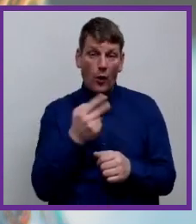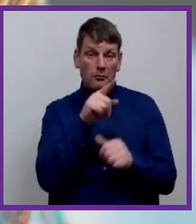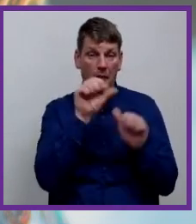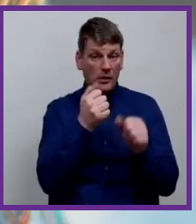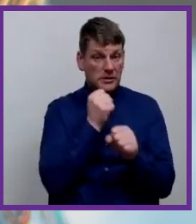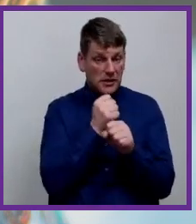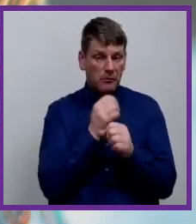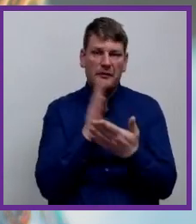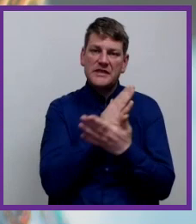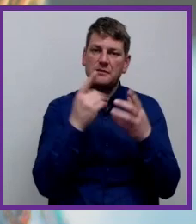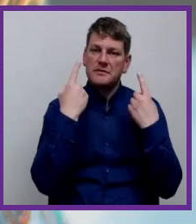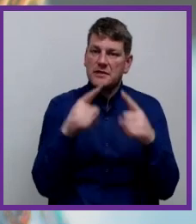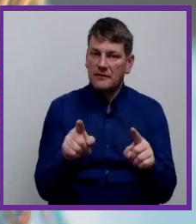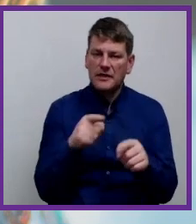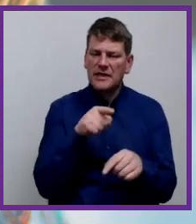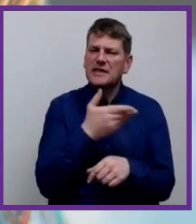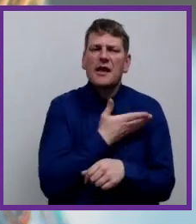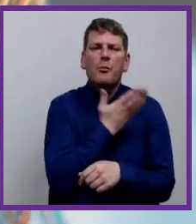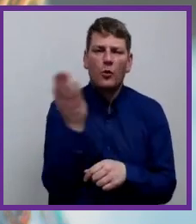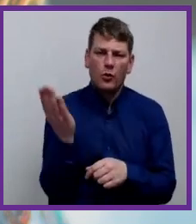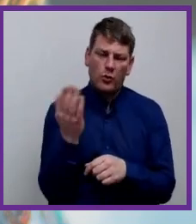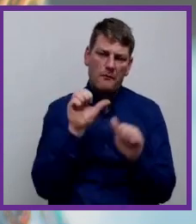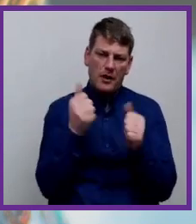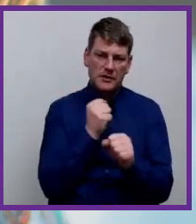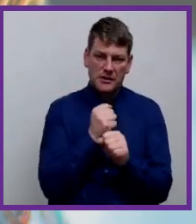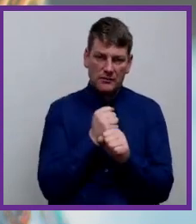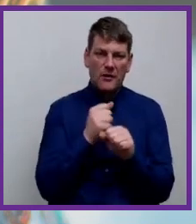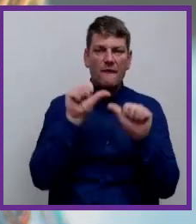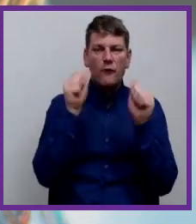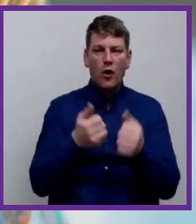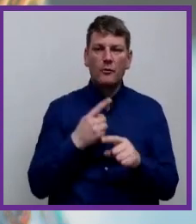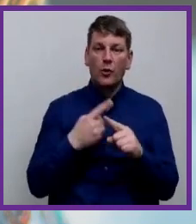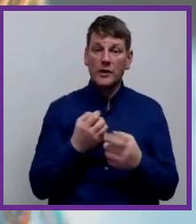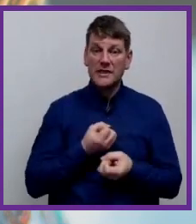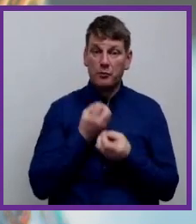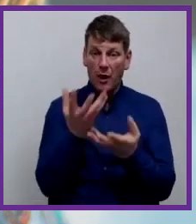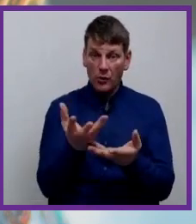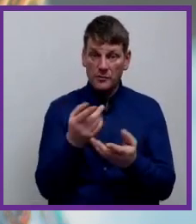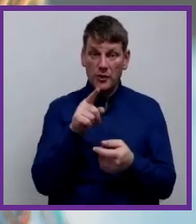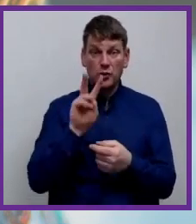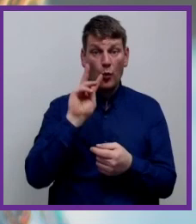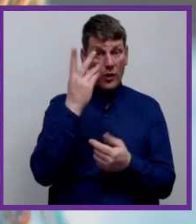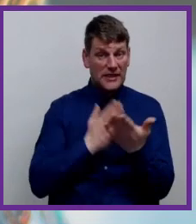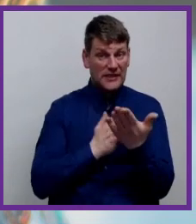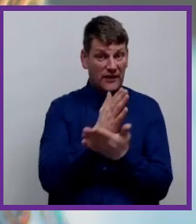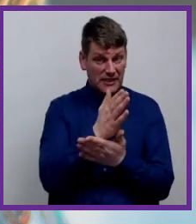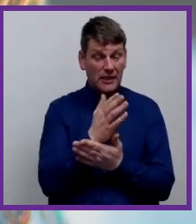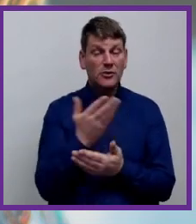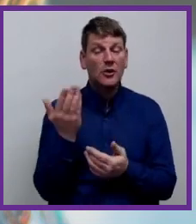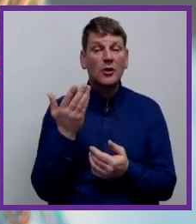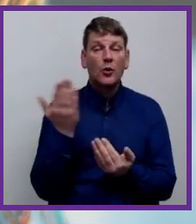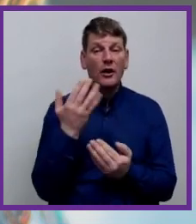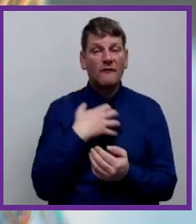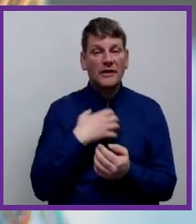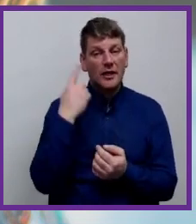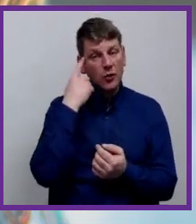Un tas ir arī kura mākslas, principā arī forma un izpausmi. Un tad tas otrs virziens, kādā domāt, un būtu ļoti labi,